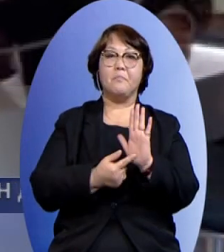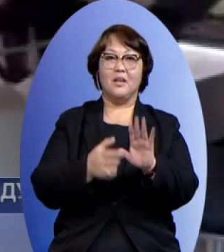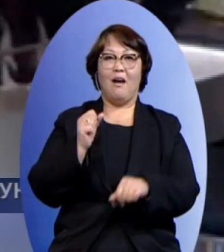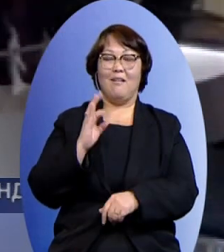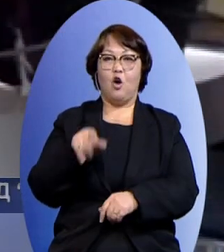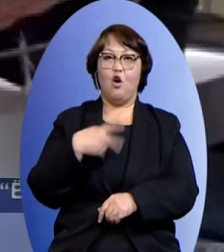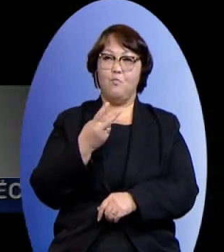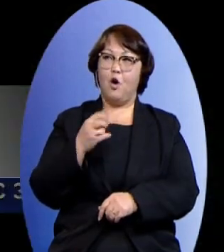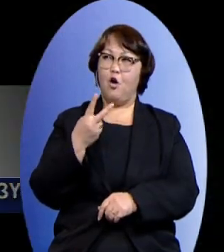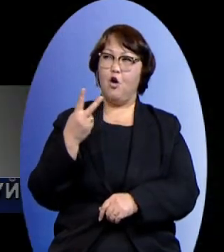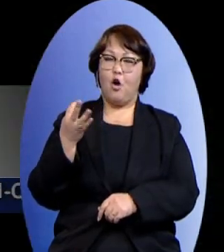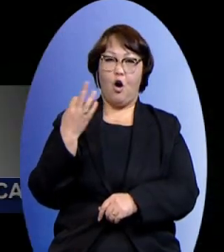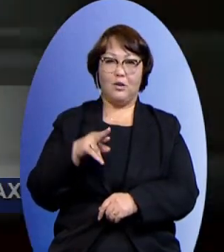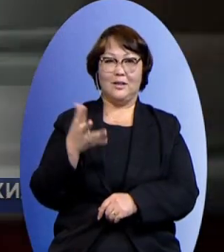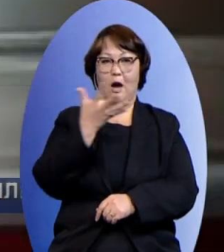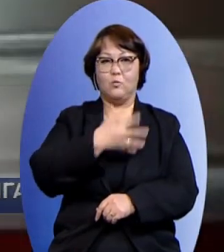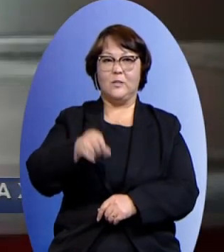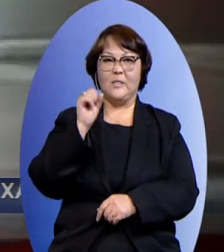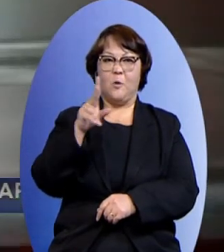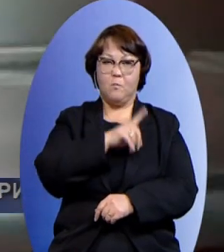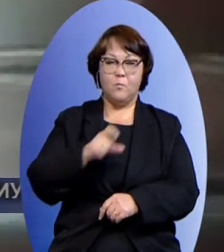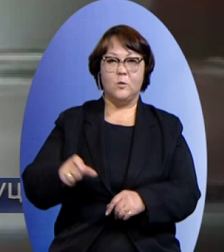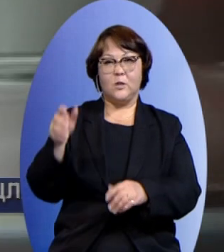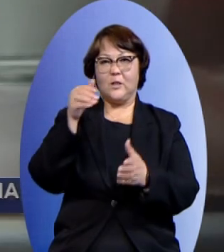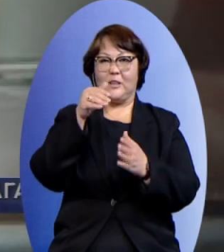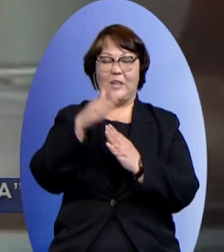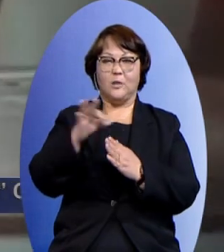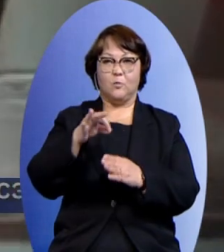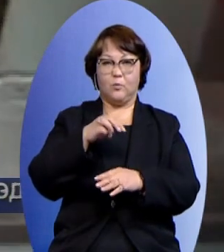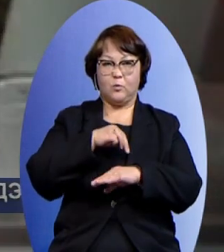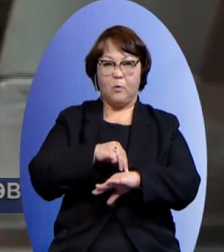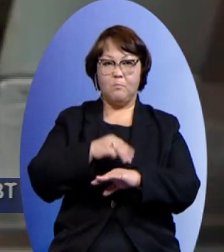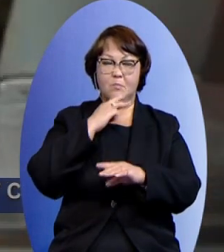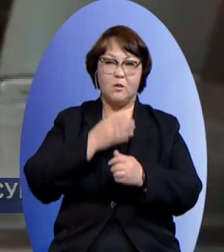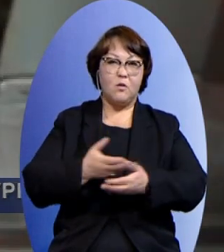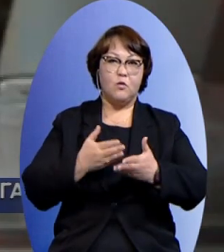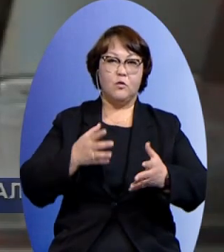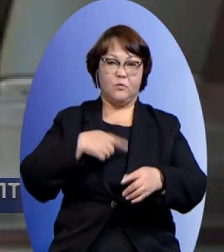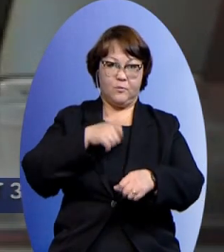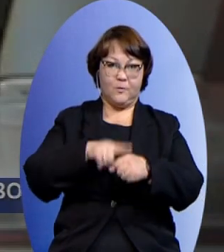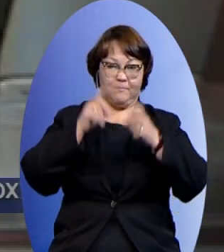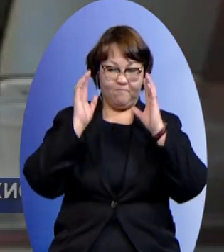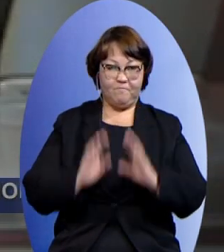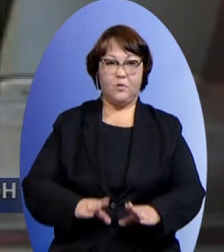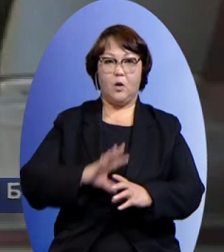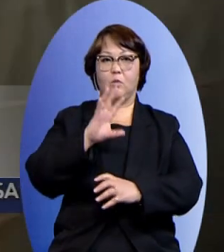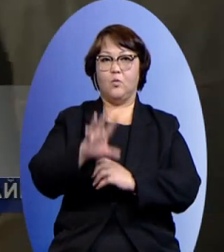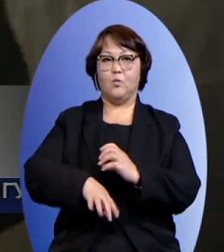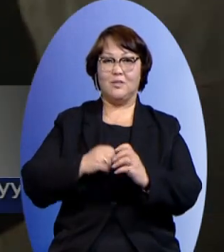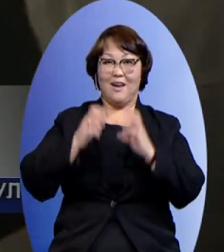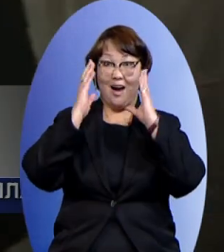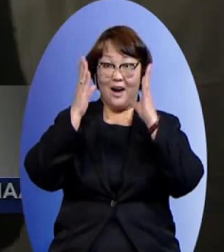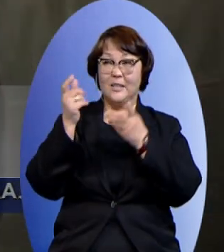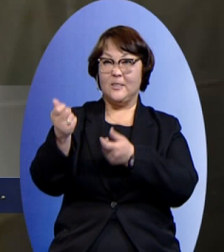500 сая хүнд тогтмол мэдээлэл хүргэдэг болох том зорилт тавьжээ. Дэлхийн нийтийн хэвлэл мэдээллийн салбарын хөгжил олон улсын анхаарлыг өөртөө